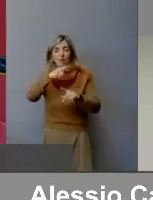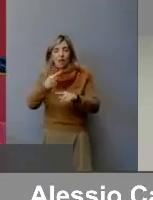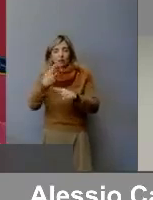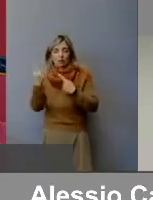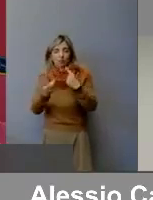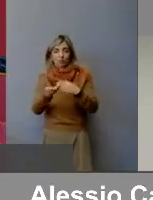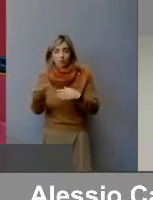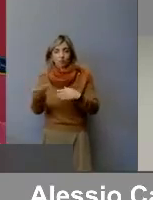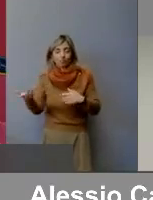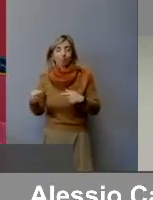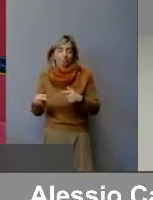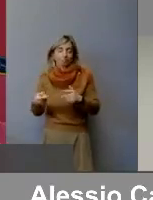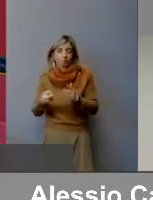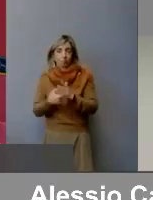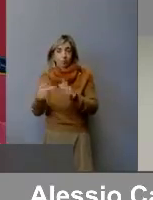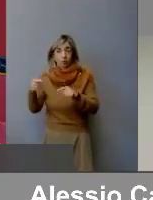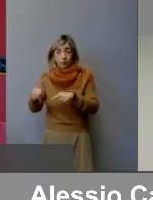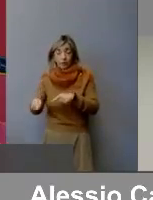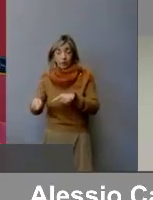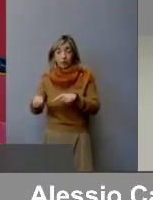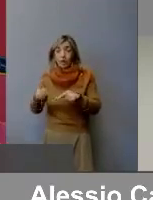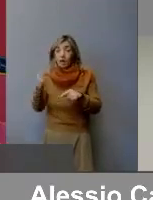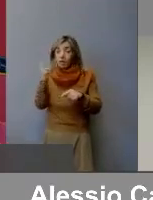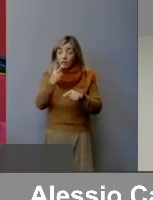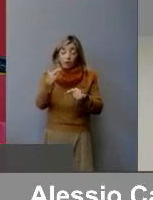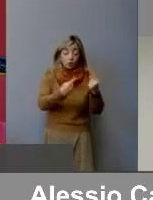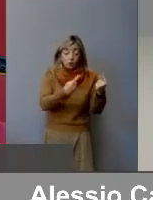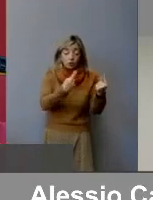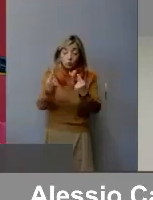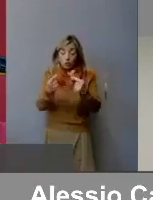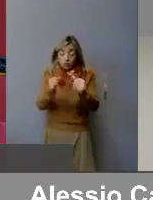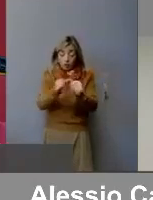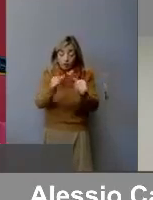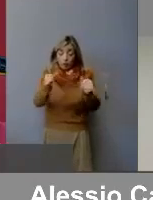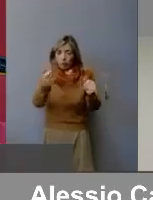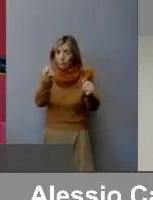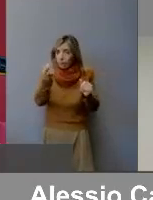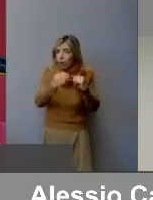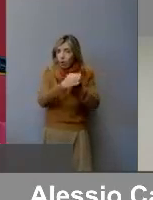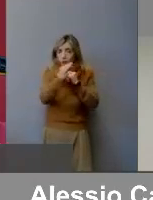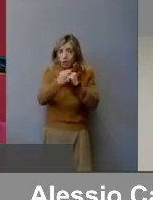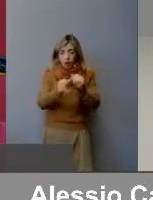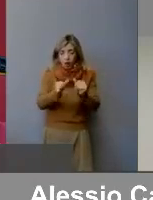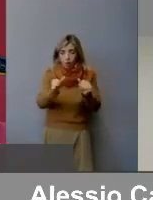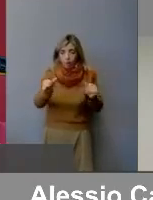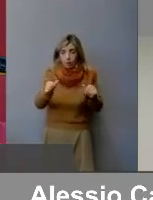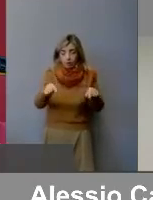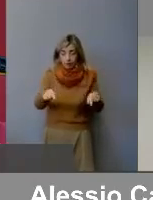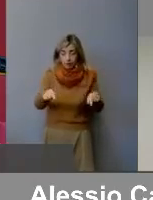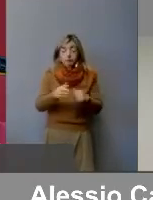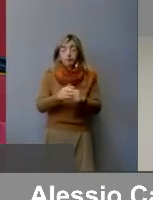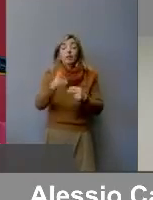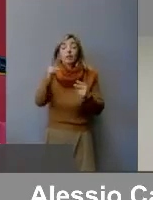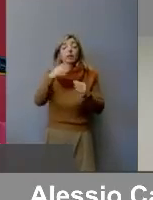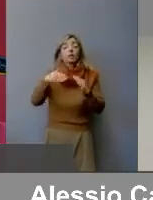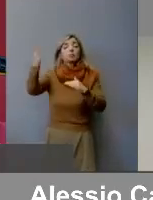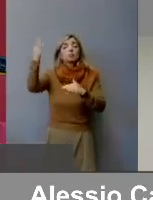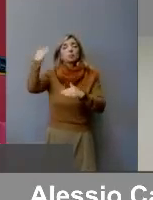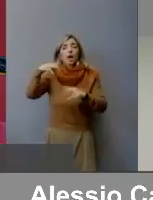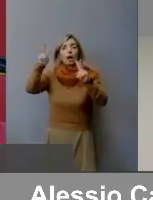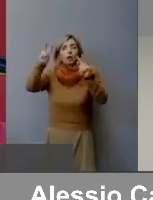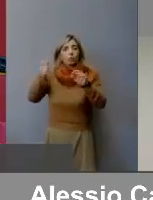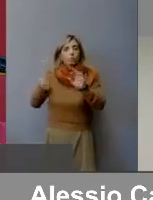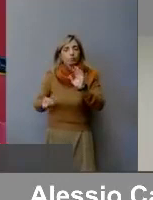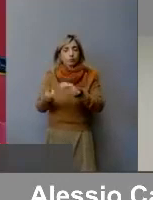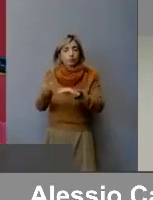tra l'altro da alcune realtà come dire è evidente che in passato il tema è già emerso ma quando si legge che a